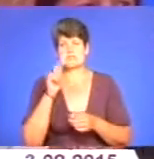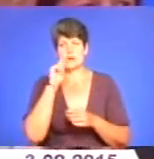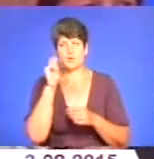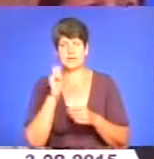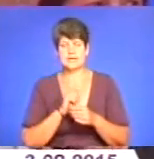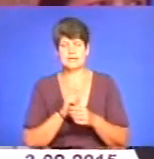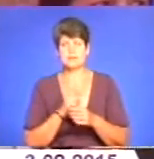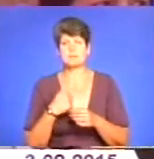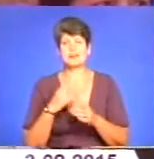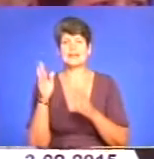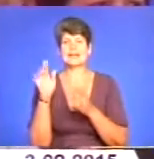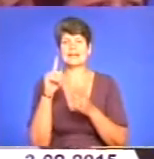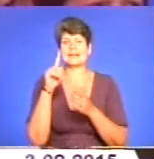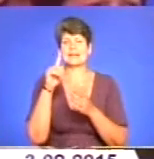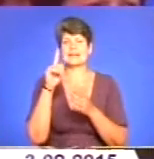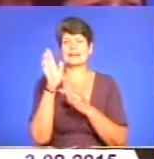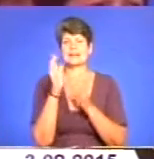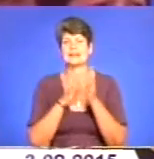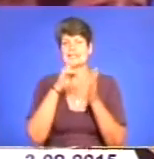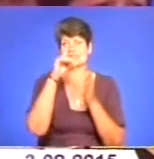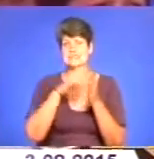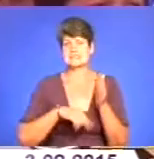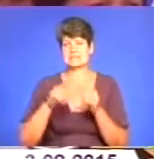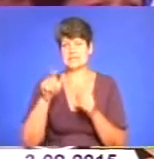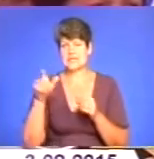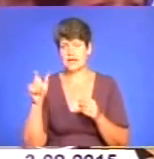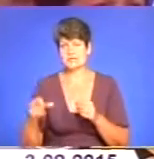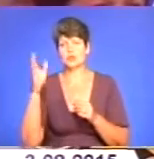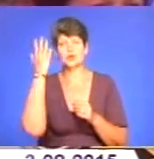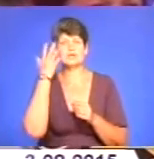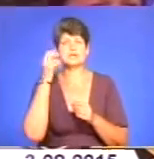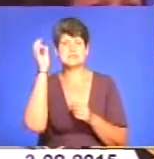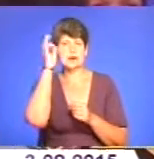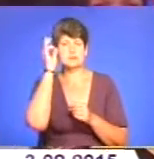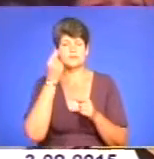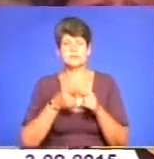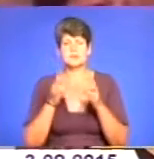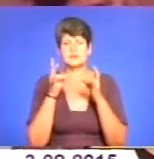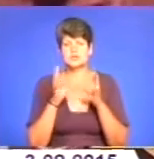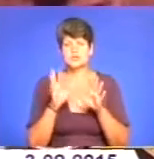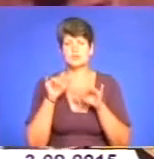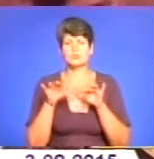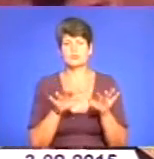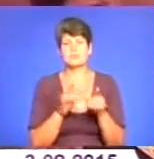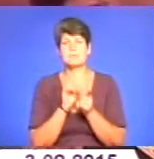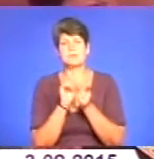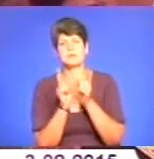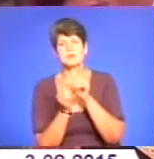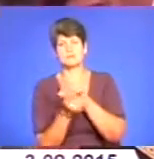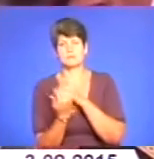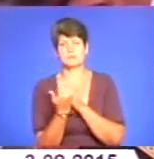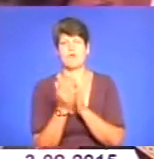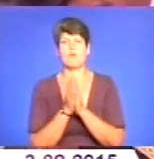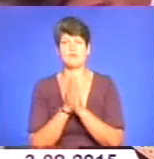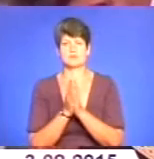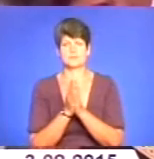коли згадуємо ті трагічні події, ми перетворюємо їх в молитву.